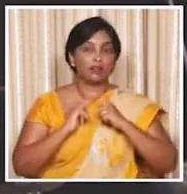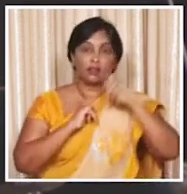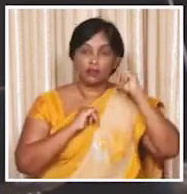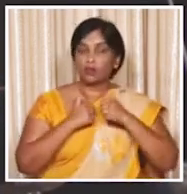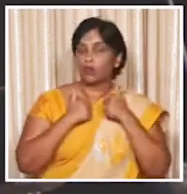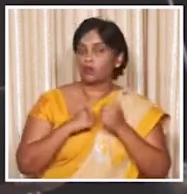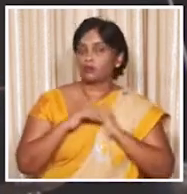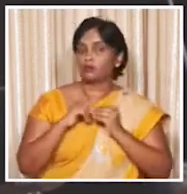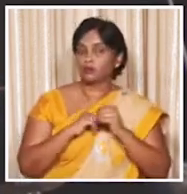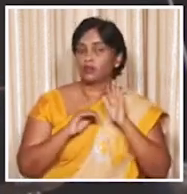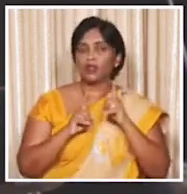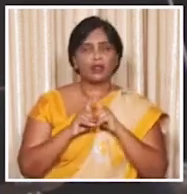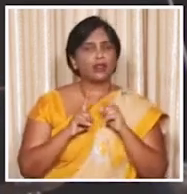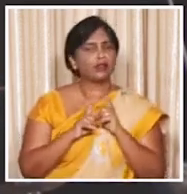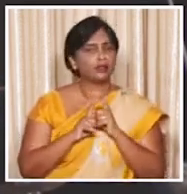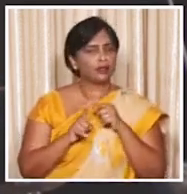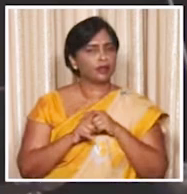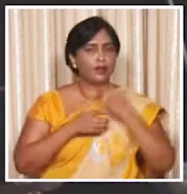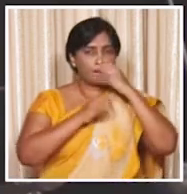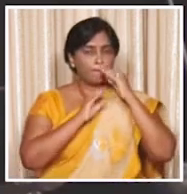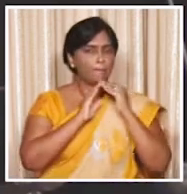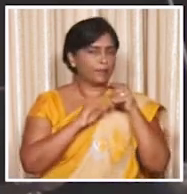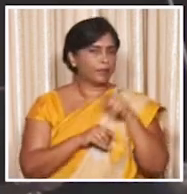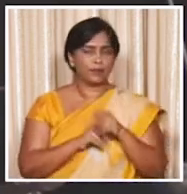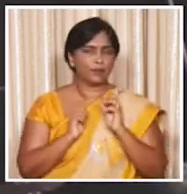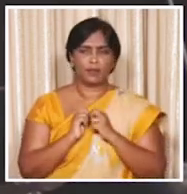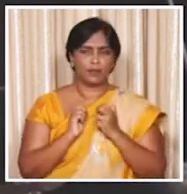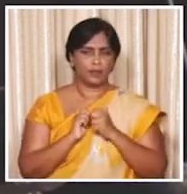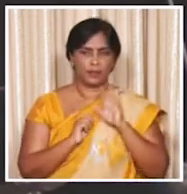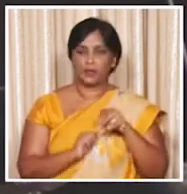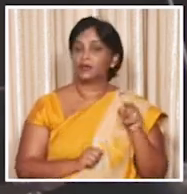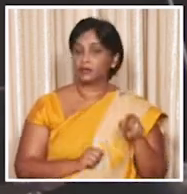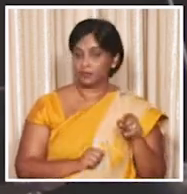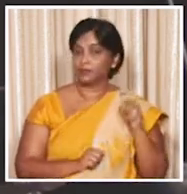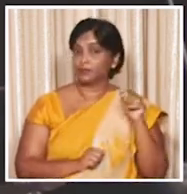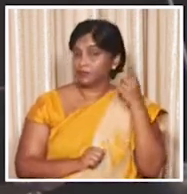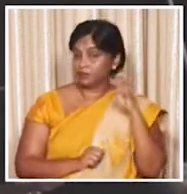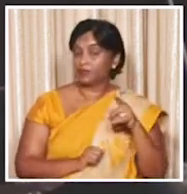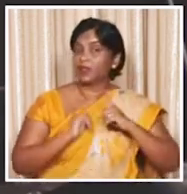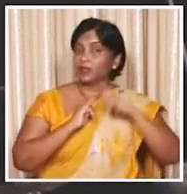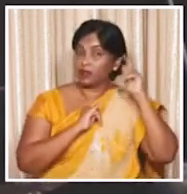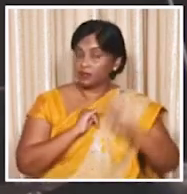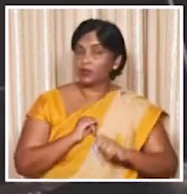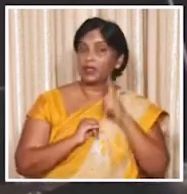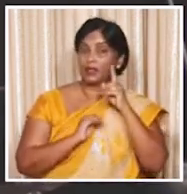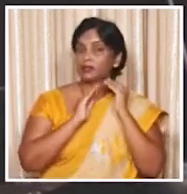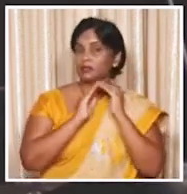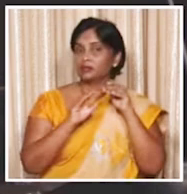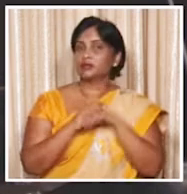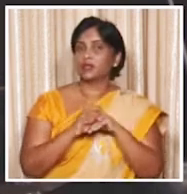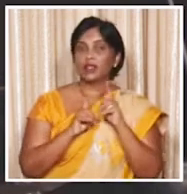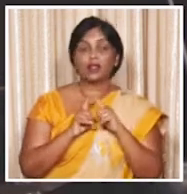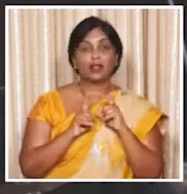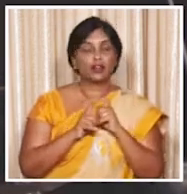ஒரு துறையாகத்தான் இருக்கிறது. அதனை ஒரு பீடமாக, பல்கலைக்கழகத்தினுடைய பீடமாக கல்வியியல் பீடத்தை மாற்ற வேண்டும் என்பதை நான்